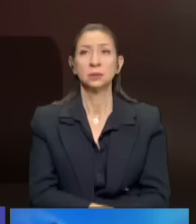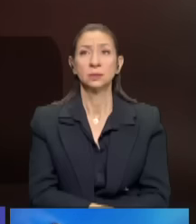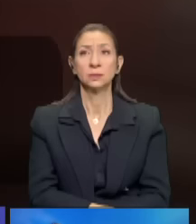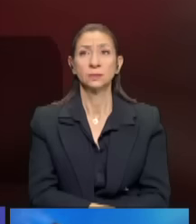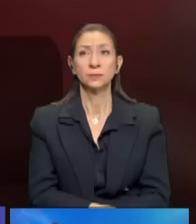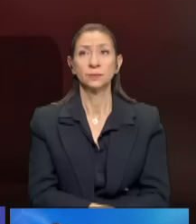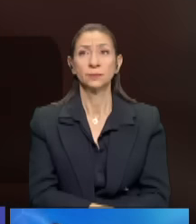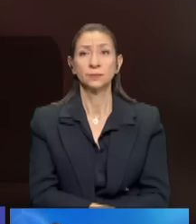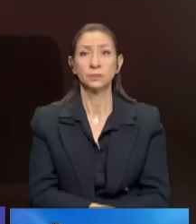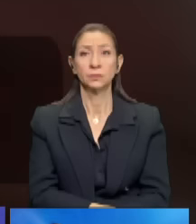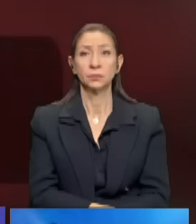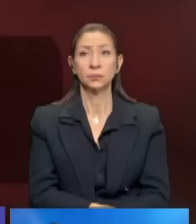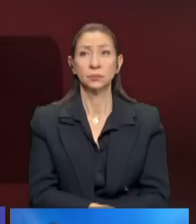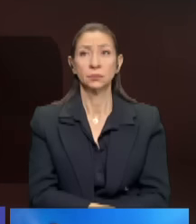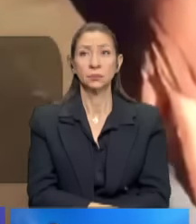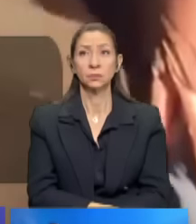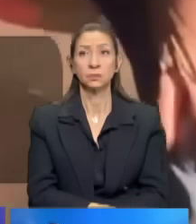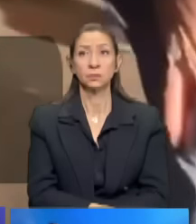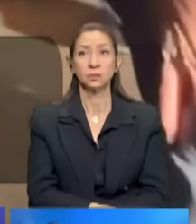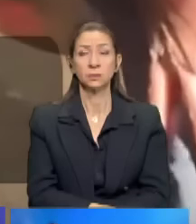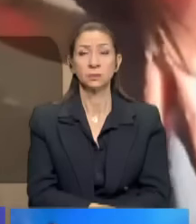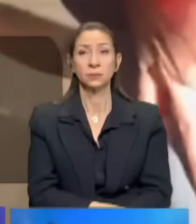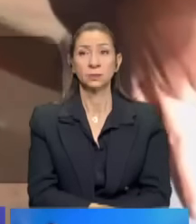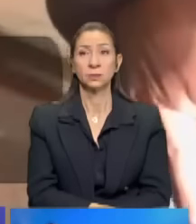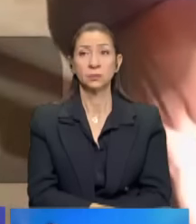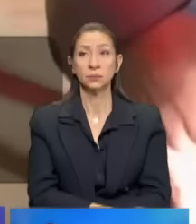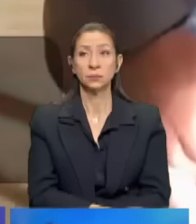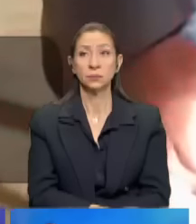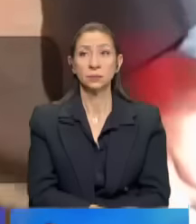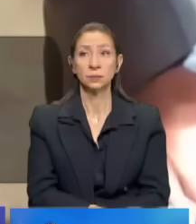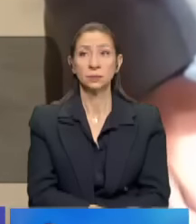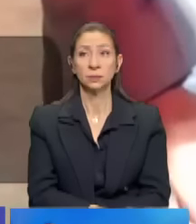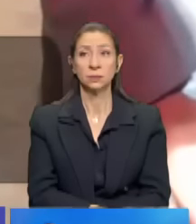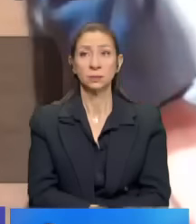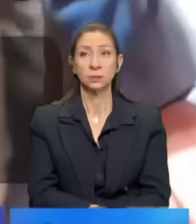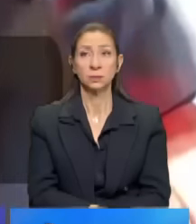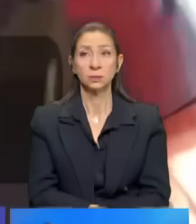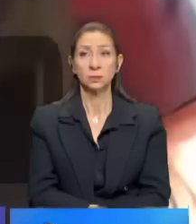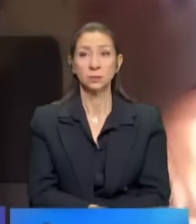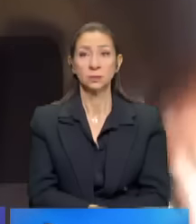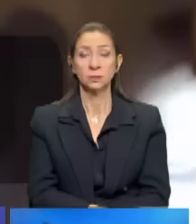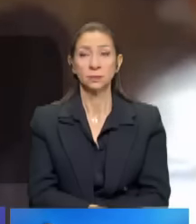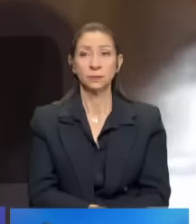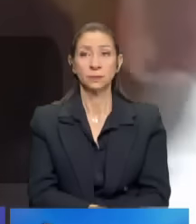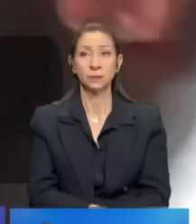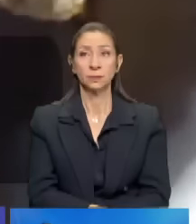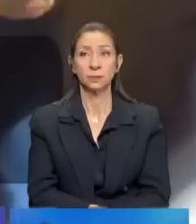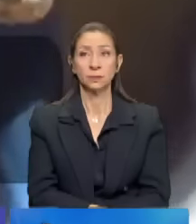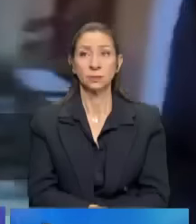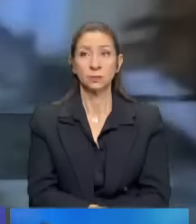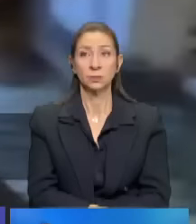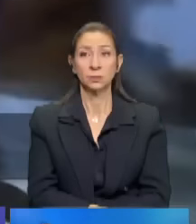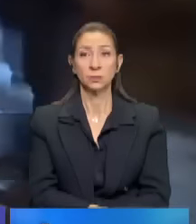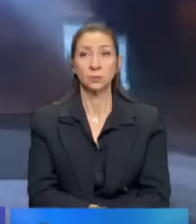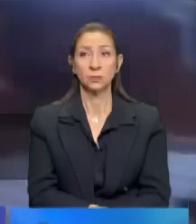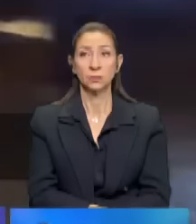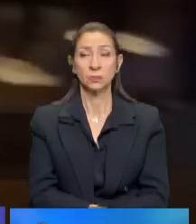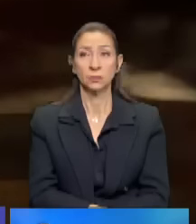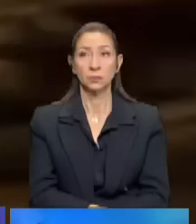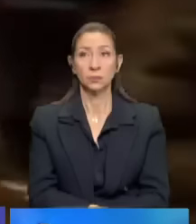zorlaştırdı eminsiniz kimse yok bakacağım hortumu takip edip geliyoruz zaten tamam hortumu takip edip